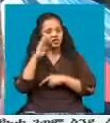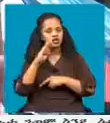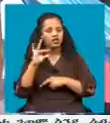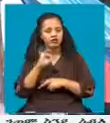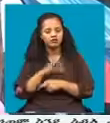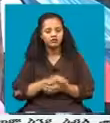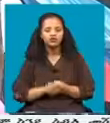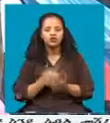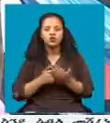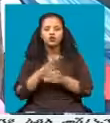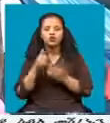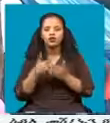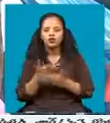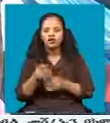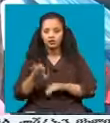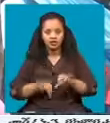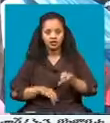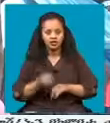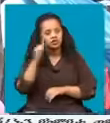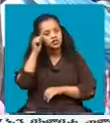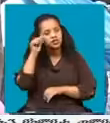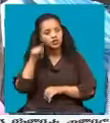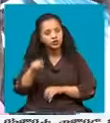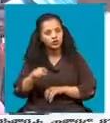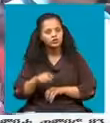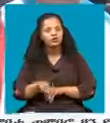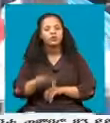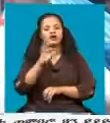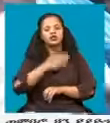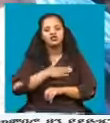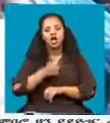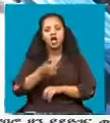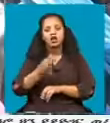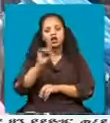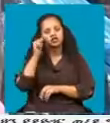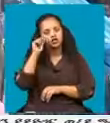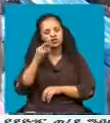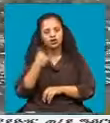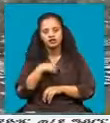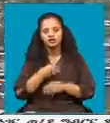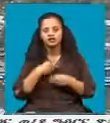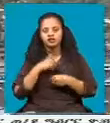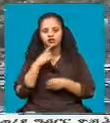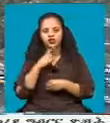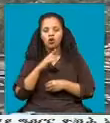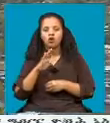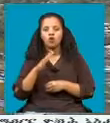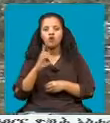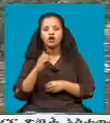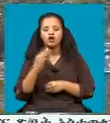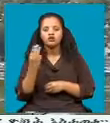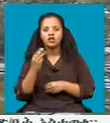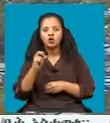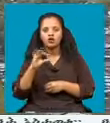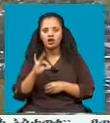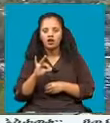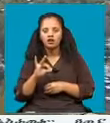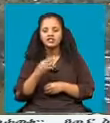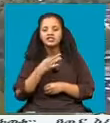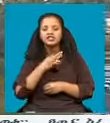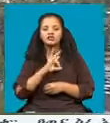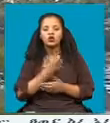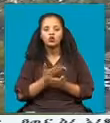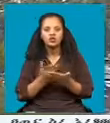ወሰለም ይሄ ሁሉ ነገር የሚደረገው እሳቸውን በማግኘታችን አላህ እሳቸውን ለእኛ ስለሰጠ ነው። የጎፋ ዞን ሳውላ ዴምባ ጎፋ ወረዳ